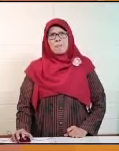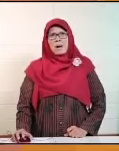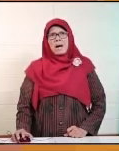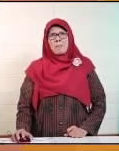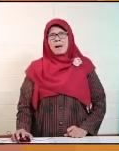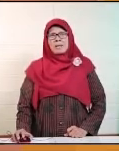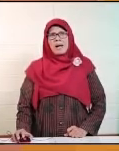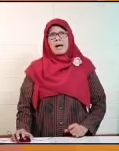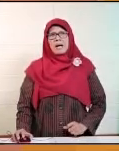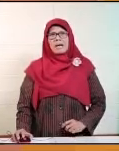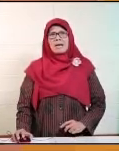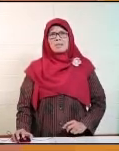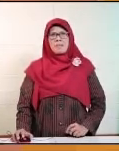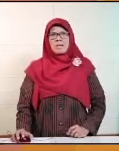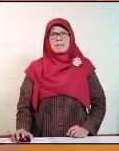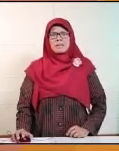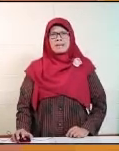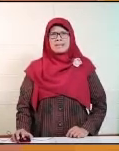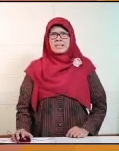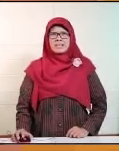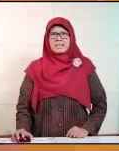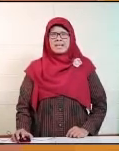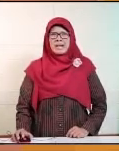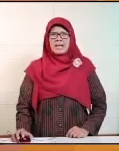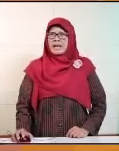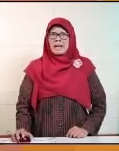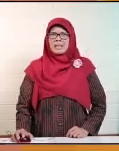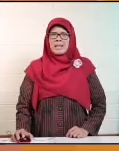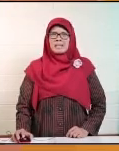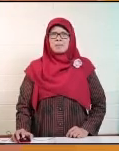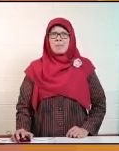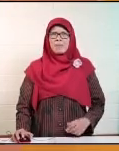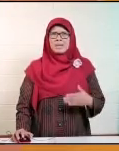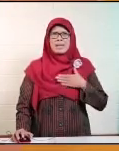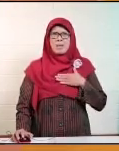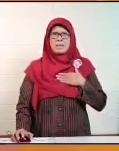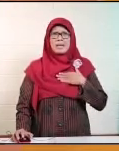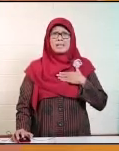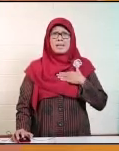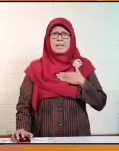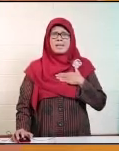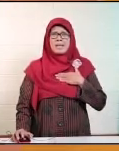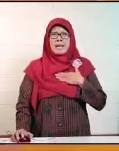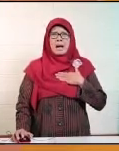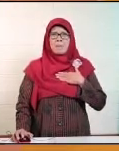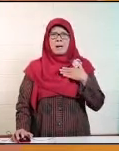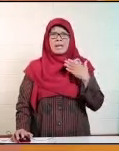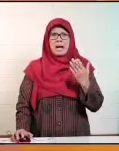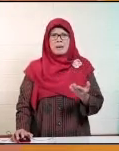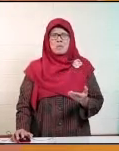apa apa yang akan kami sampaikan tentang ciri-cirinya kalian nanti bisa bertanya kepada diri sendiri